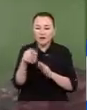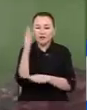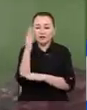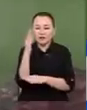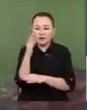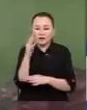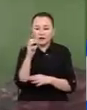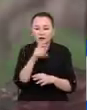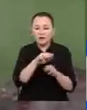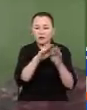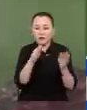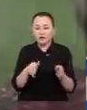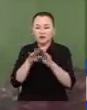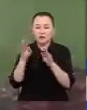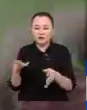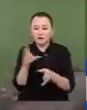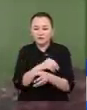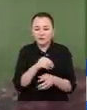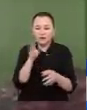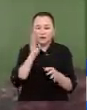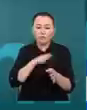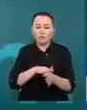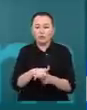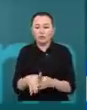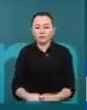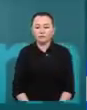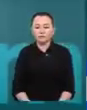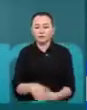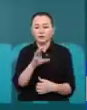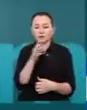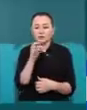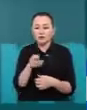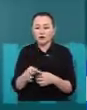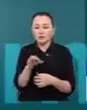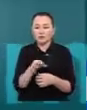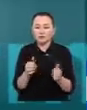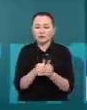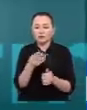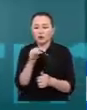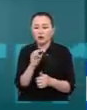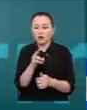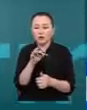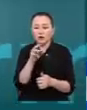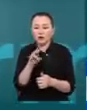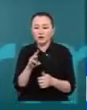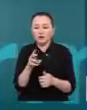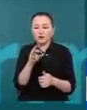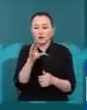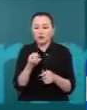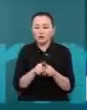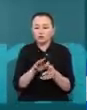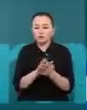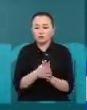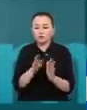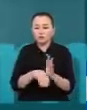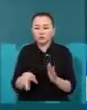ханам, анау мынау тұратын затын бәрі басып қалған. Созақ ауданының бөктерінде орналасқан Шолақ қорған Жарытөбе ауылдарында да жағдай қиын.